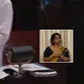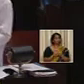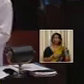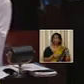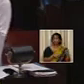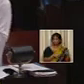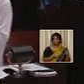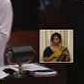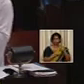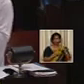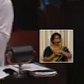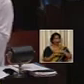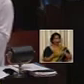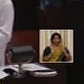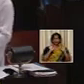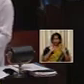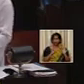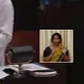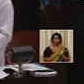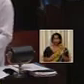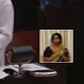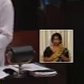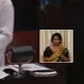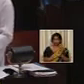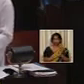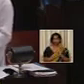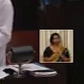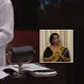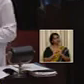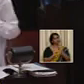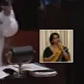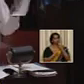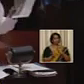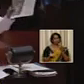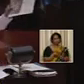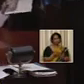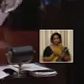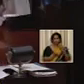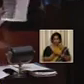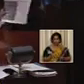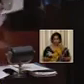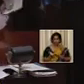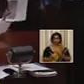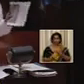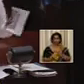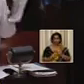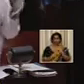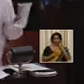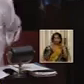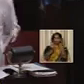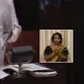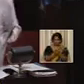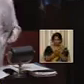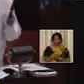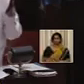මේ පළාත් 9ම මේ දරිද්‍රතාවය වර්ධනය වෙලා තිබෙනවා මම ළඟ තිබෙනවා මේ වාර්තාව මම කැමති ඒක හැන්සාත්ගත කරන්න